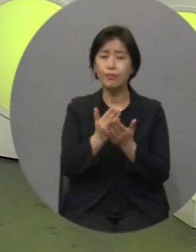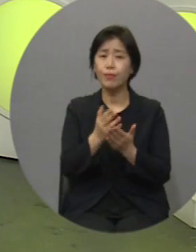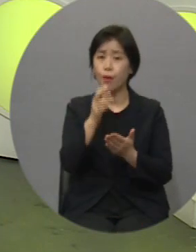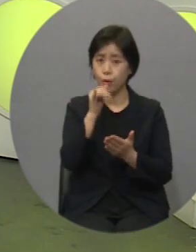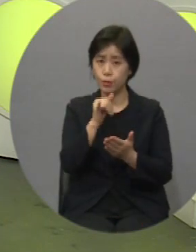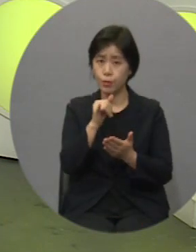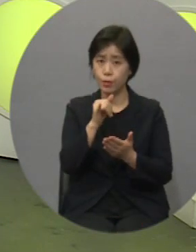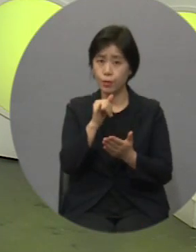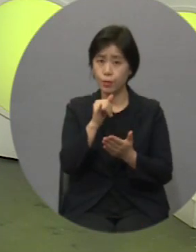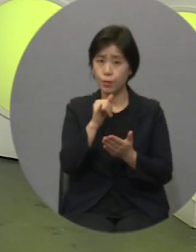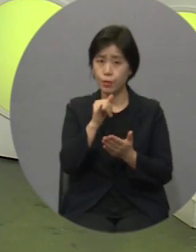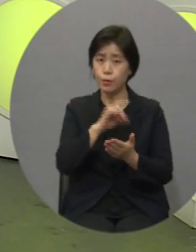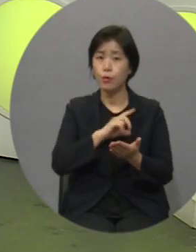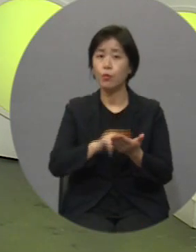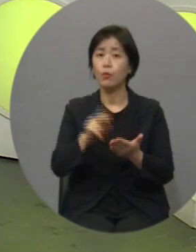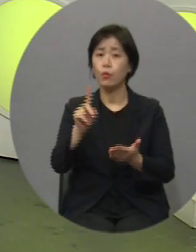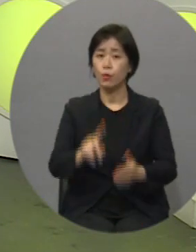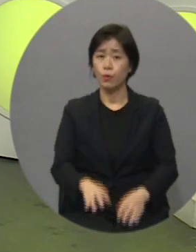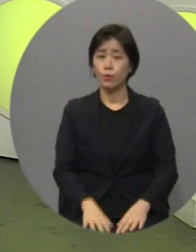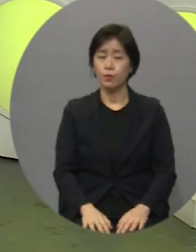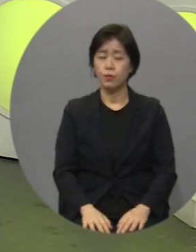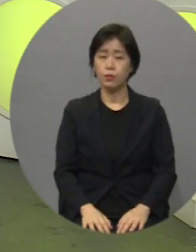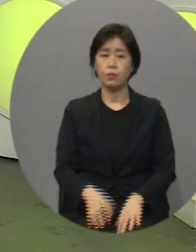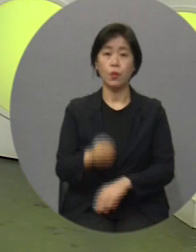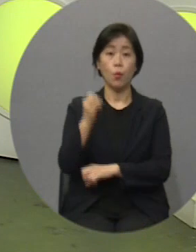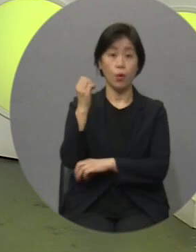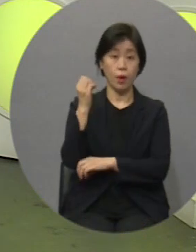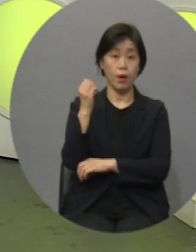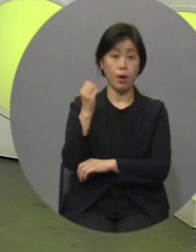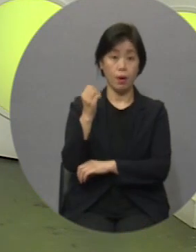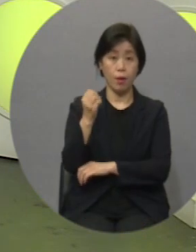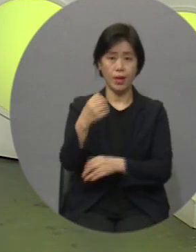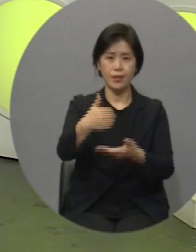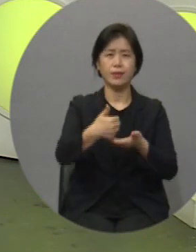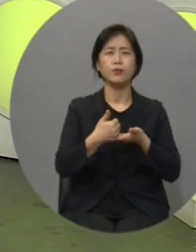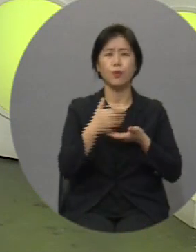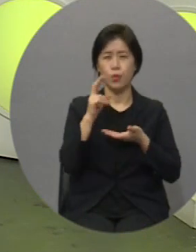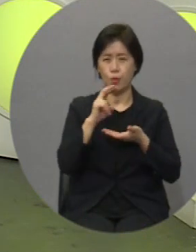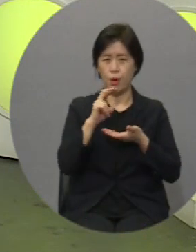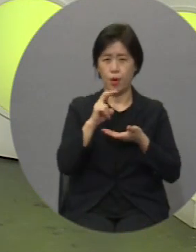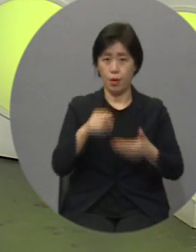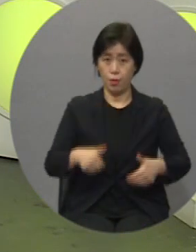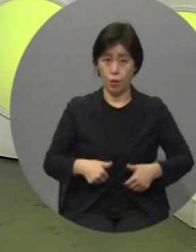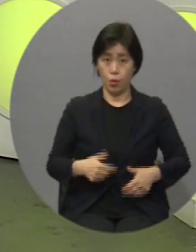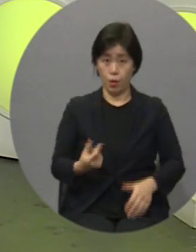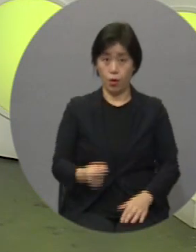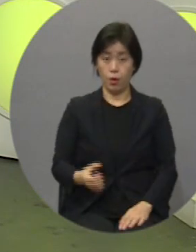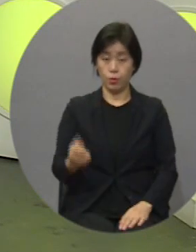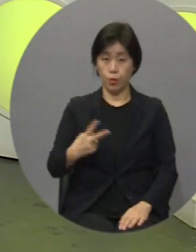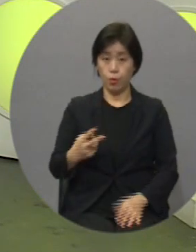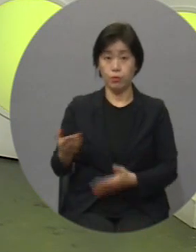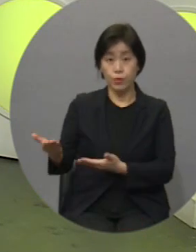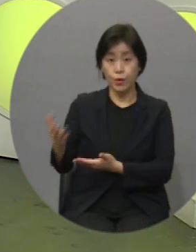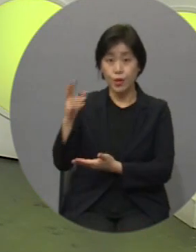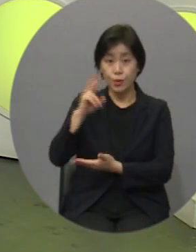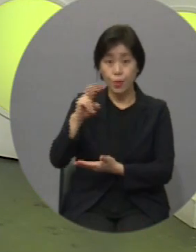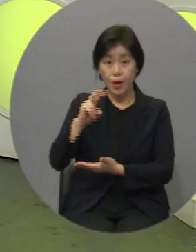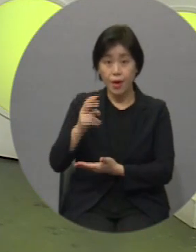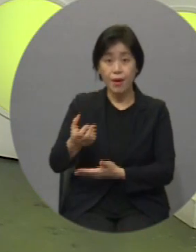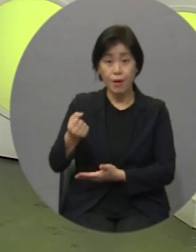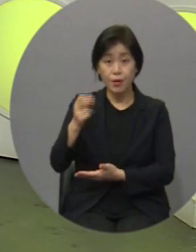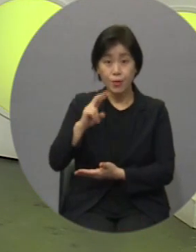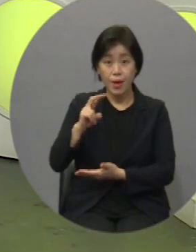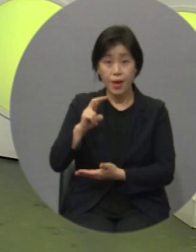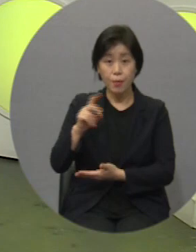노래를 해드리러 오신 거예요? 아니, 원래 네. 저거 그 신청곡도 또 하셔야 되고 네. 본인 노래 요즘 한참 하고 있는 노래가